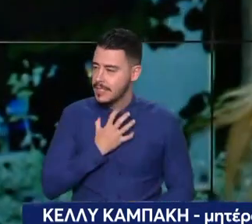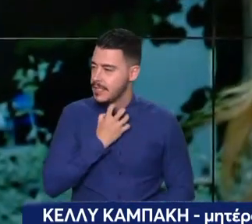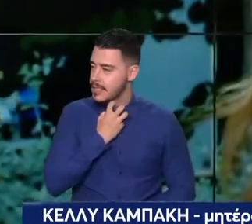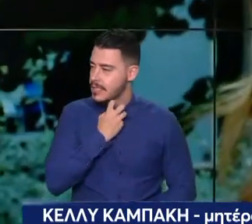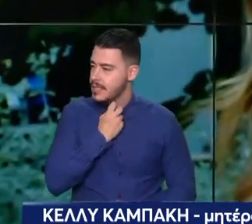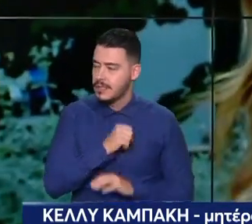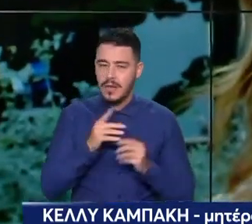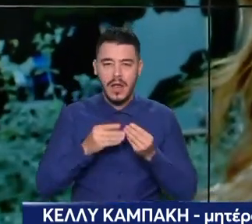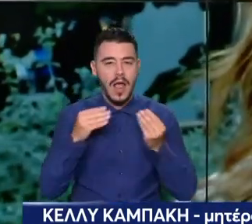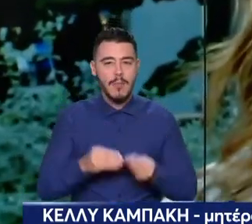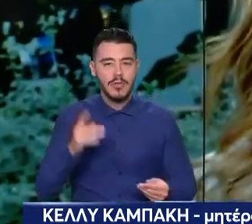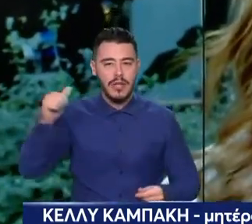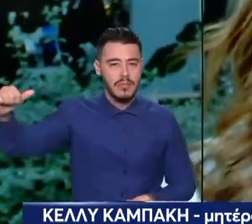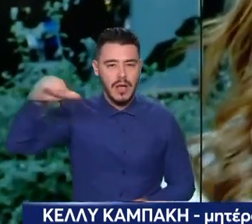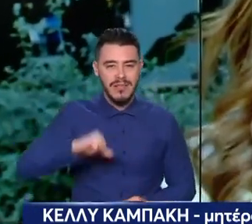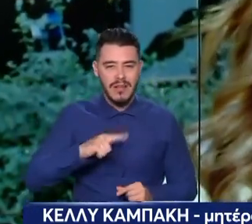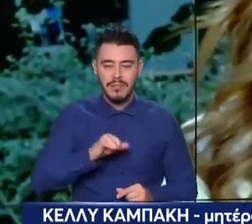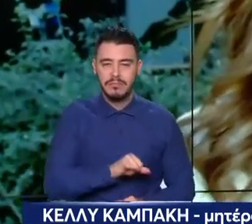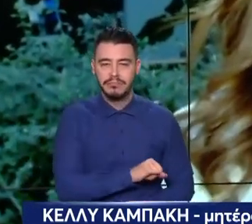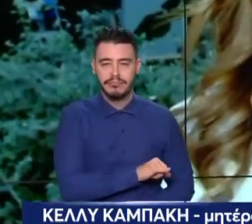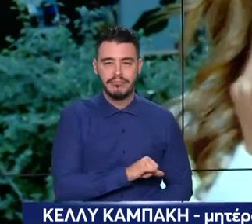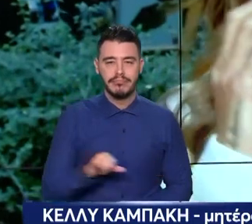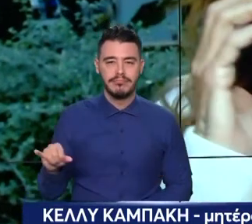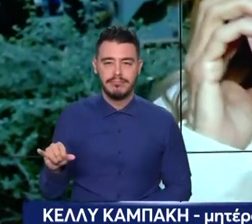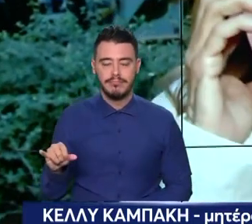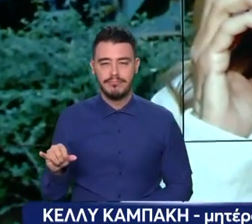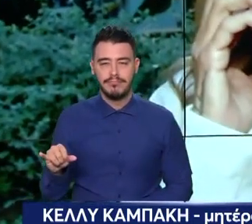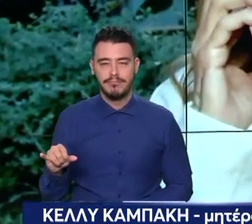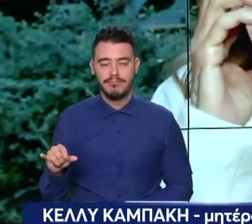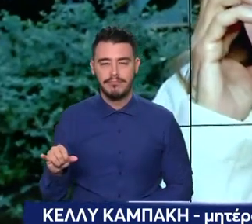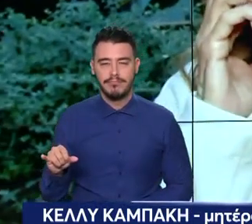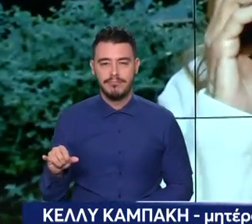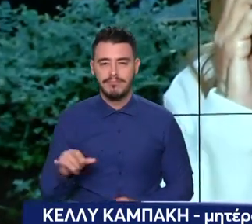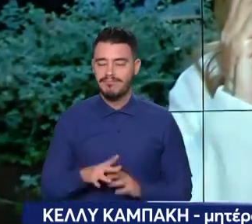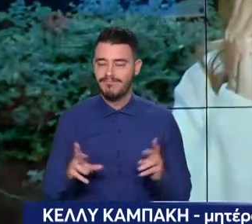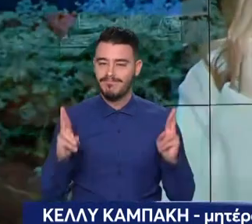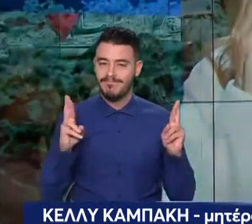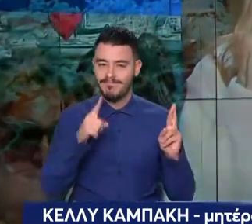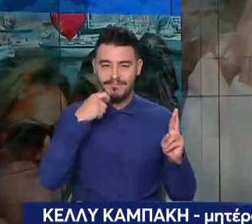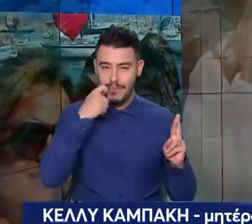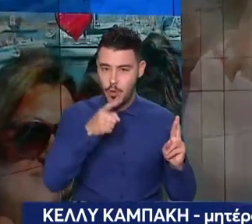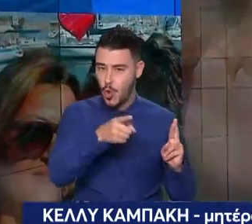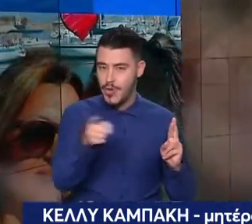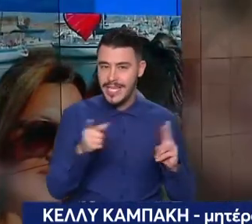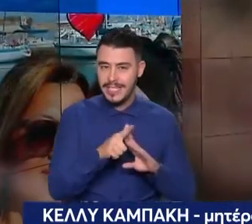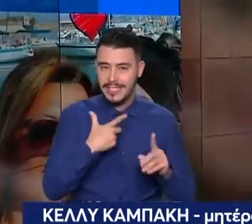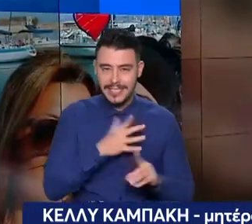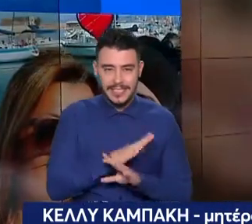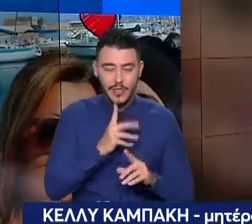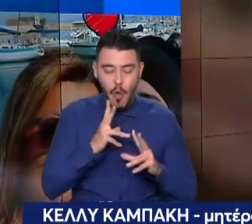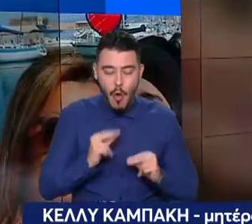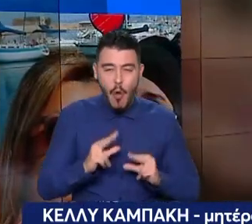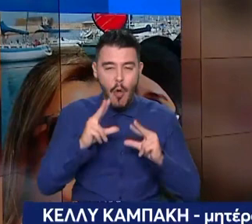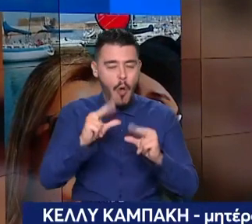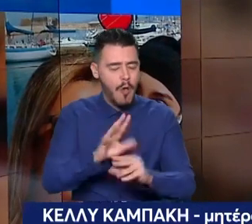δεν γύρισε ποτέ. Τι να πω. Κανένας άλλος γονιός να μην βρεθεί στη θέση μας. Τι να πείτε και εγώ τι να σας